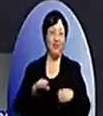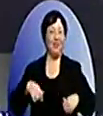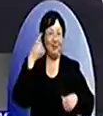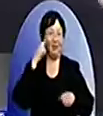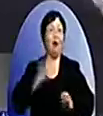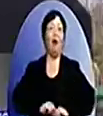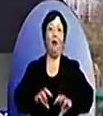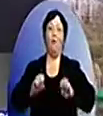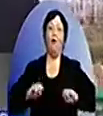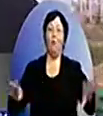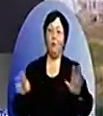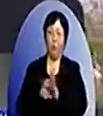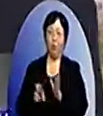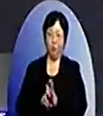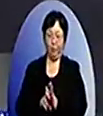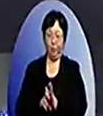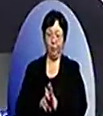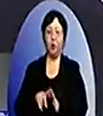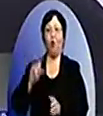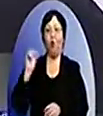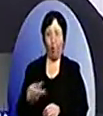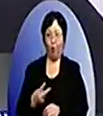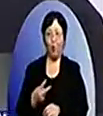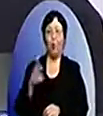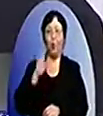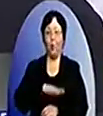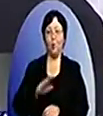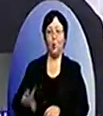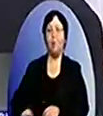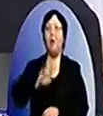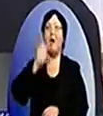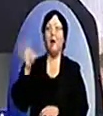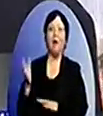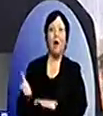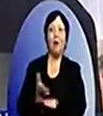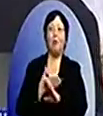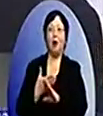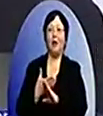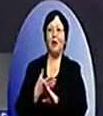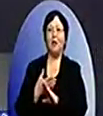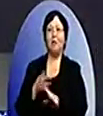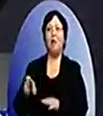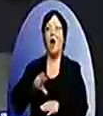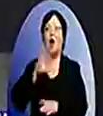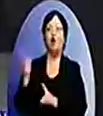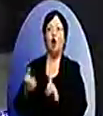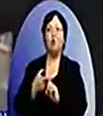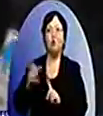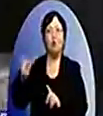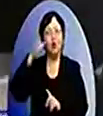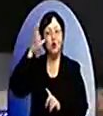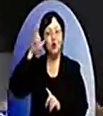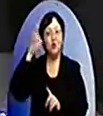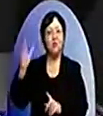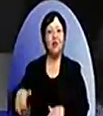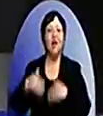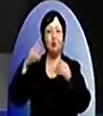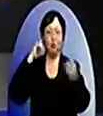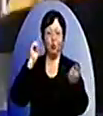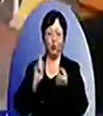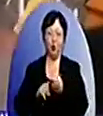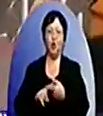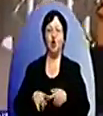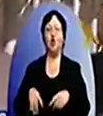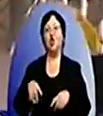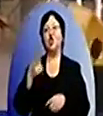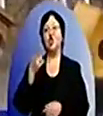одоо нөгөө хүүхдүүдэд экологийн боловсруулалтын дэвшлүүлэх чиглэлээр хүүхдүүдтэйгээ хамтраад энэ шуурны үүрнүүд дээр цэцэг